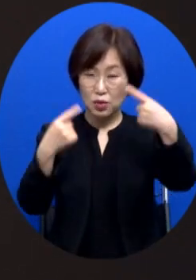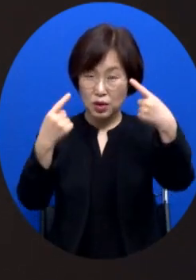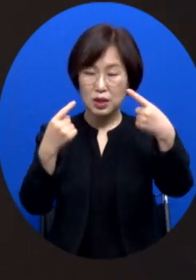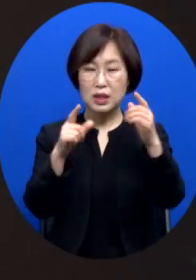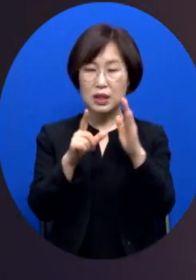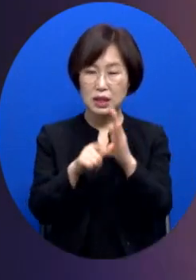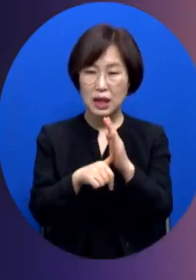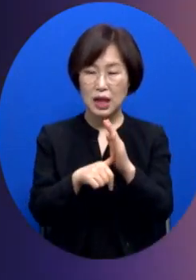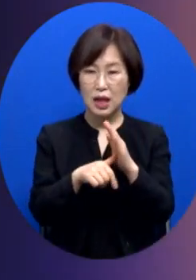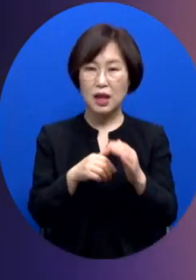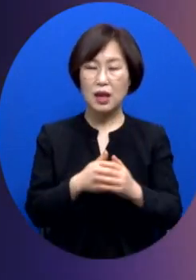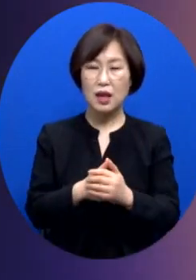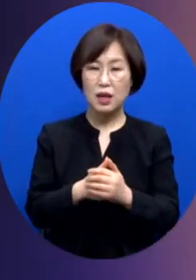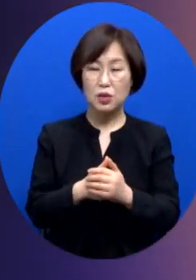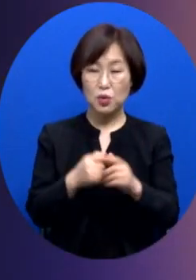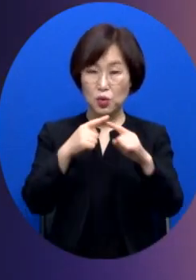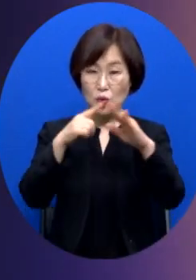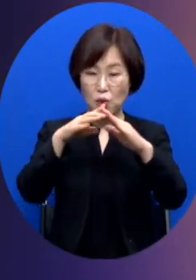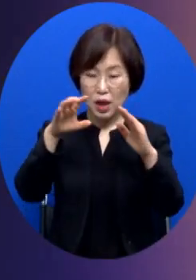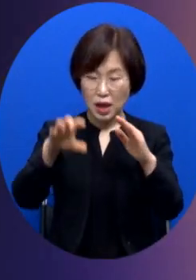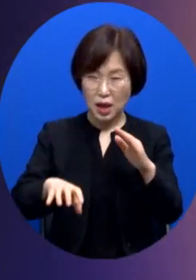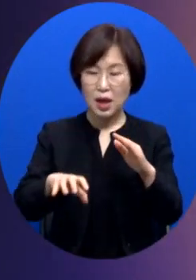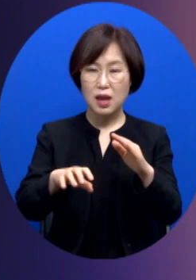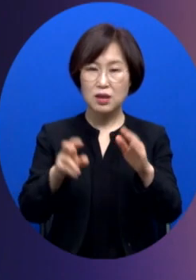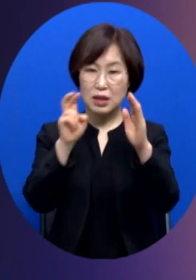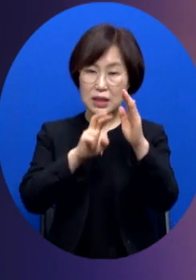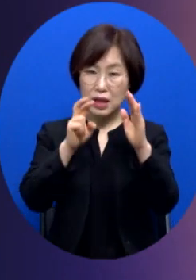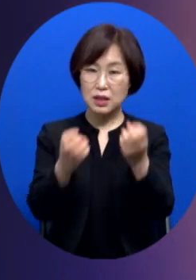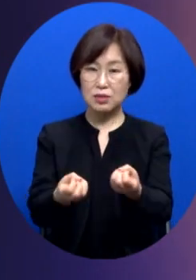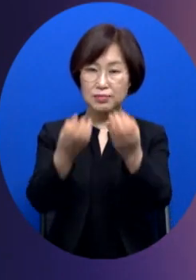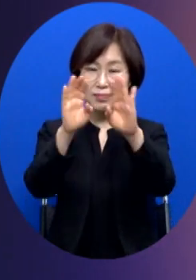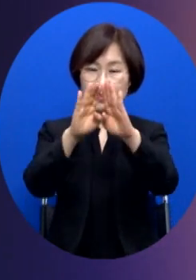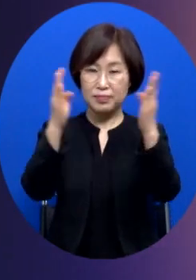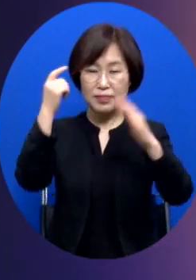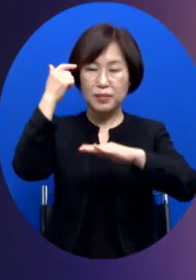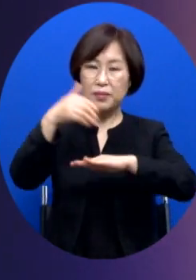인천 백송 교회에서 10년 찬양 콘서트를 개최할 예정입니다